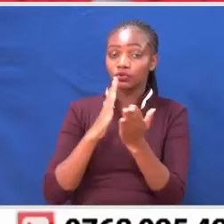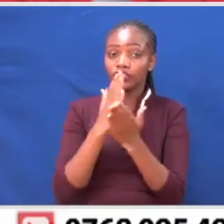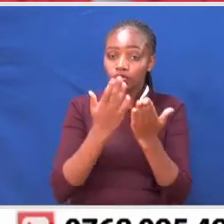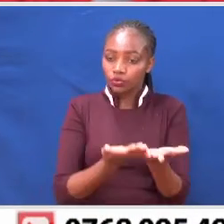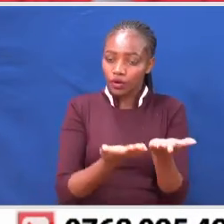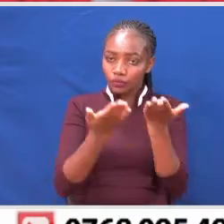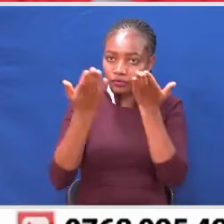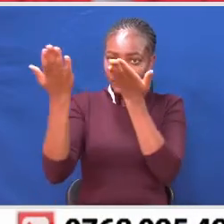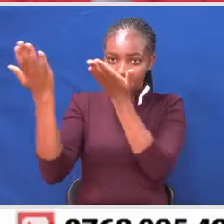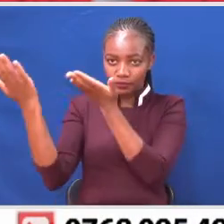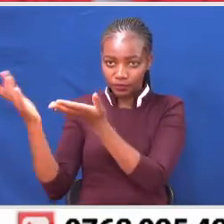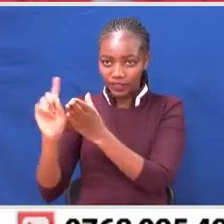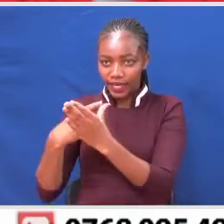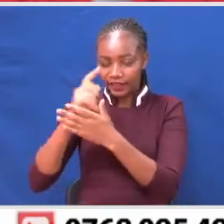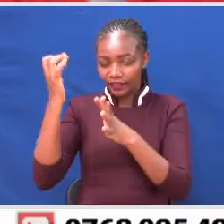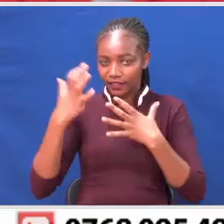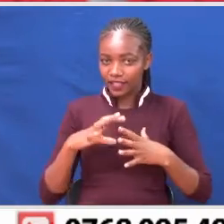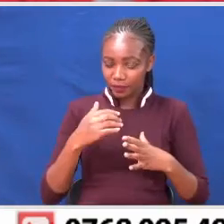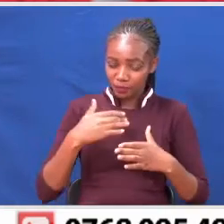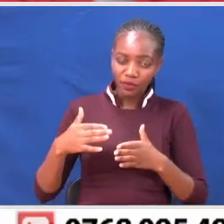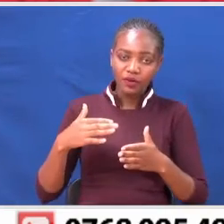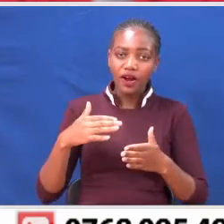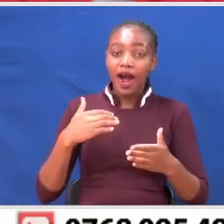na wananchi wetu hawana kazi.